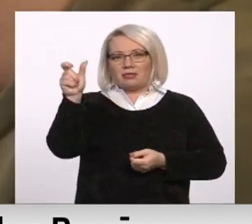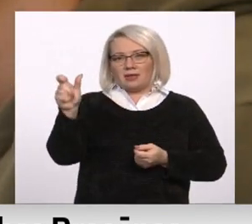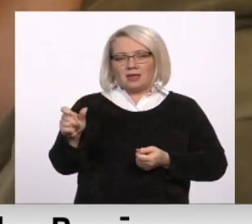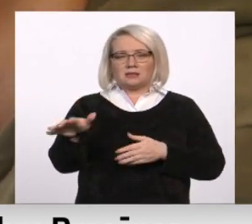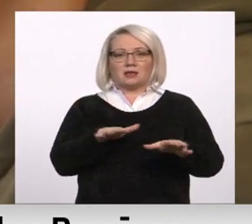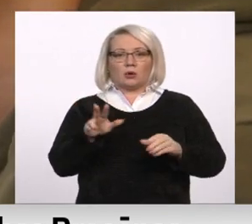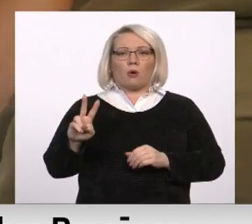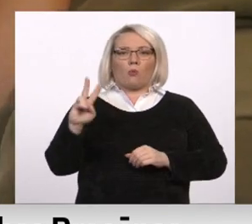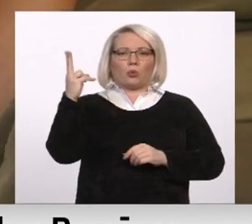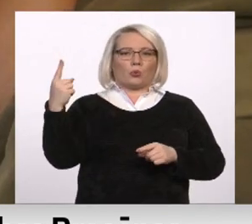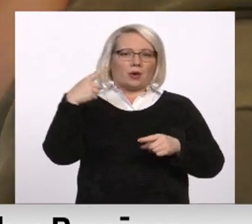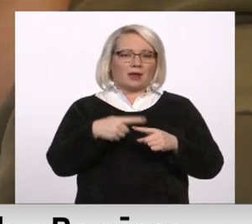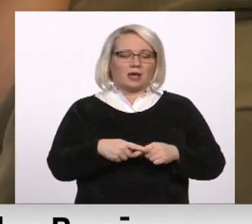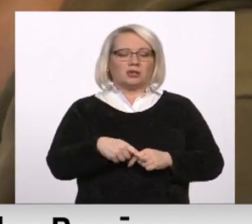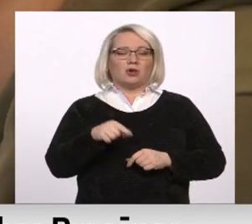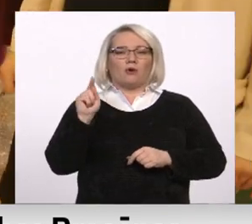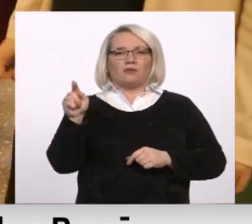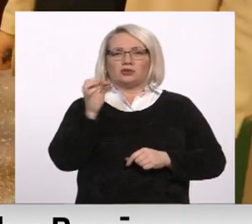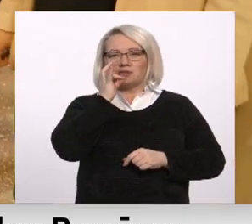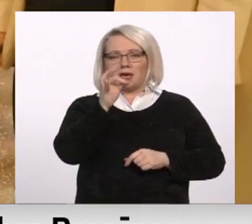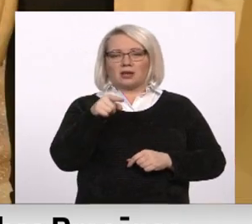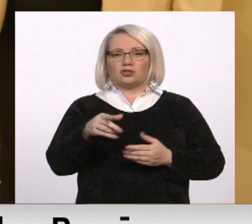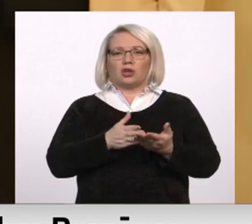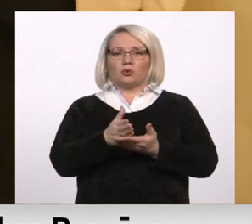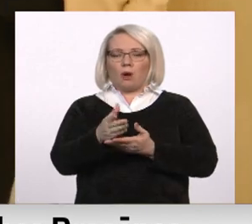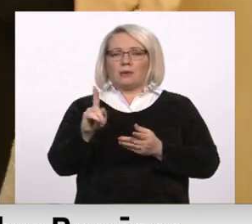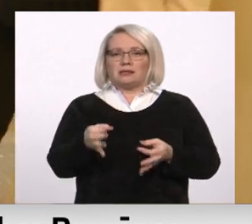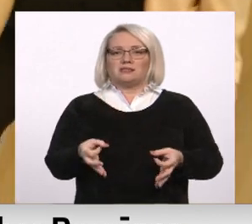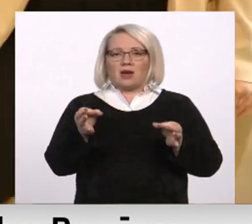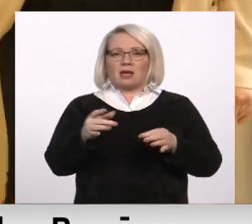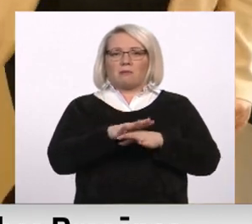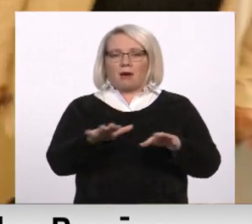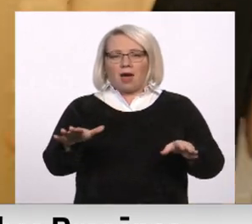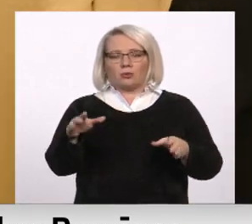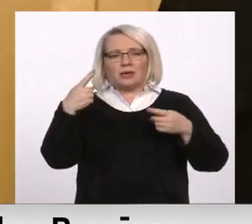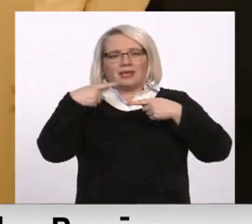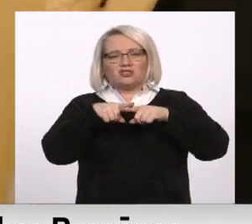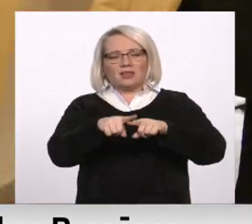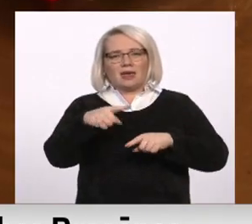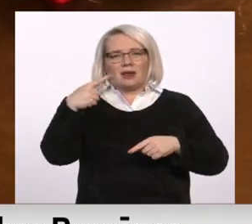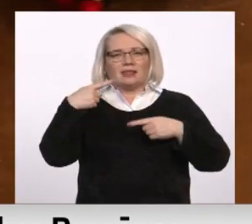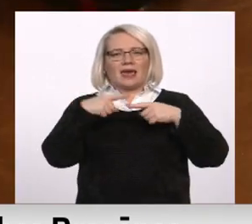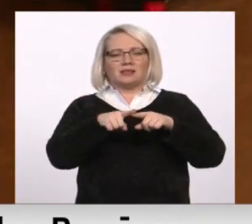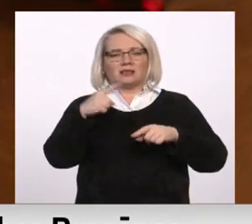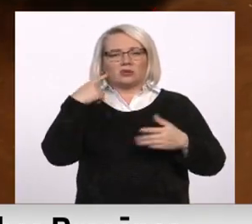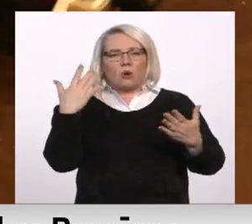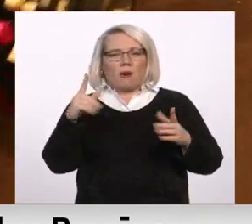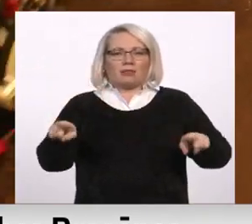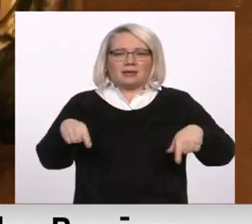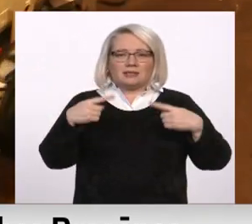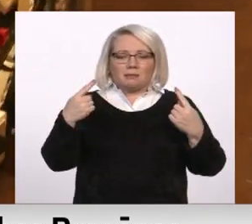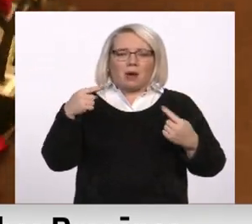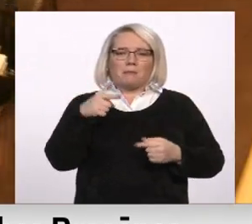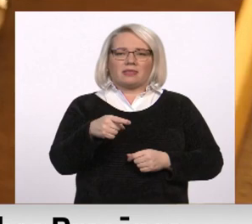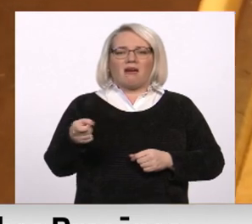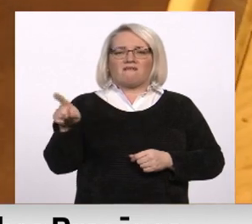rīko jau otro reizi. Viņš uzsver, lai arī šī joma ir svarīga bērnu inženieru tehniskās domāšanas attīstībā, tā joprojām